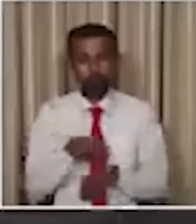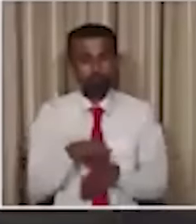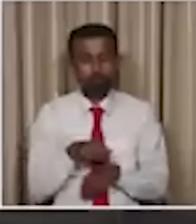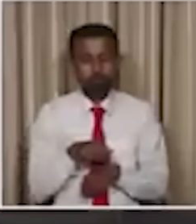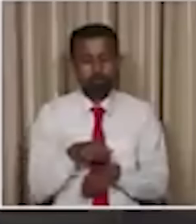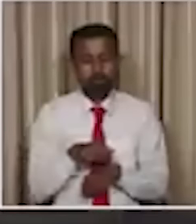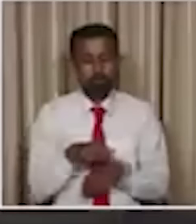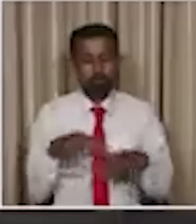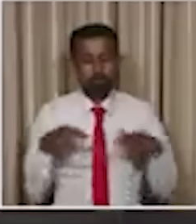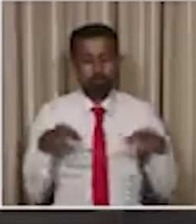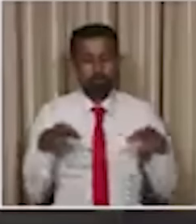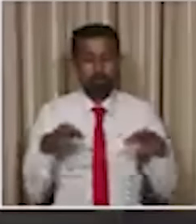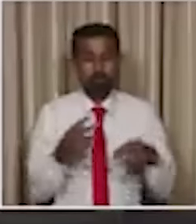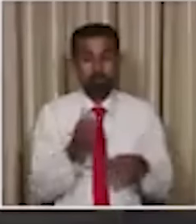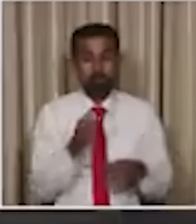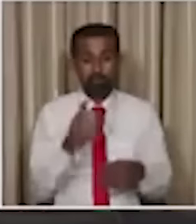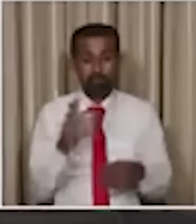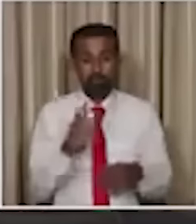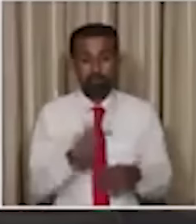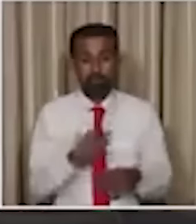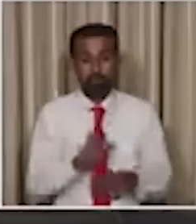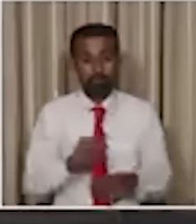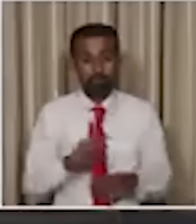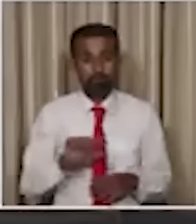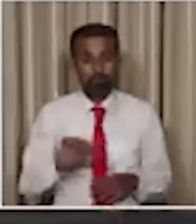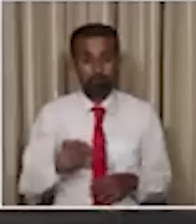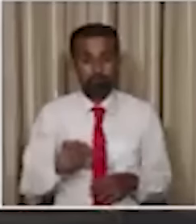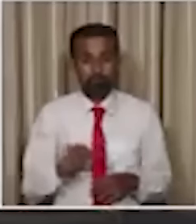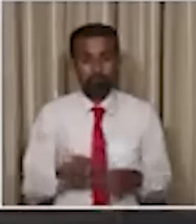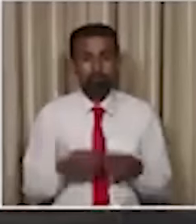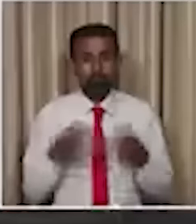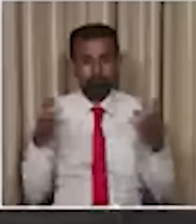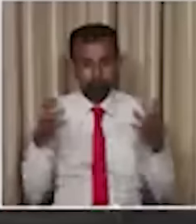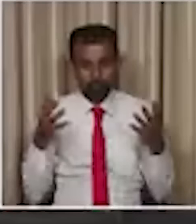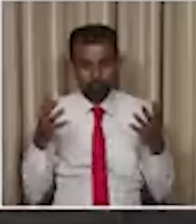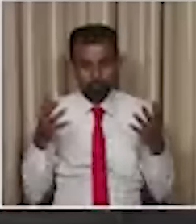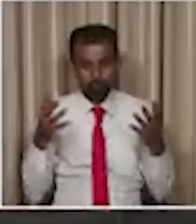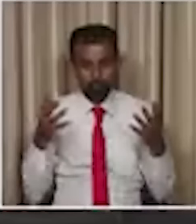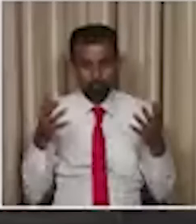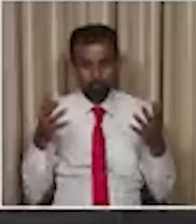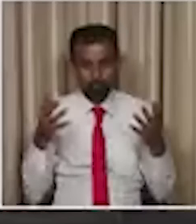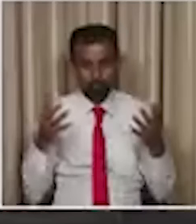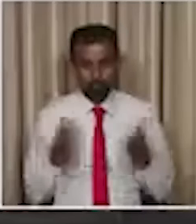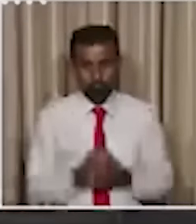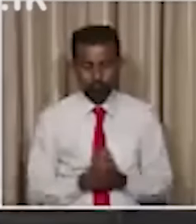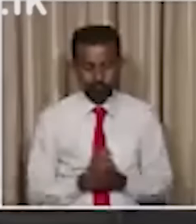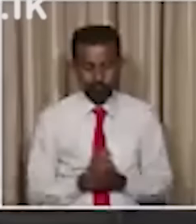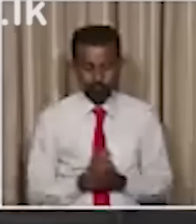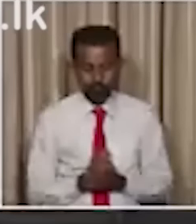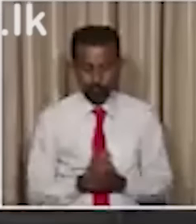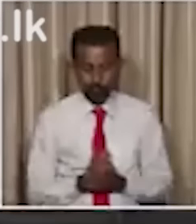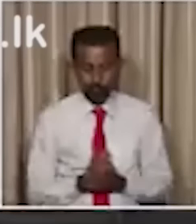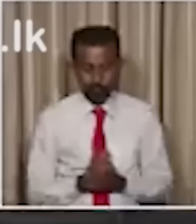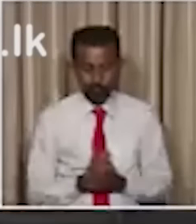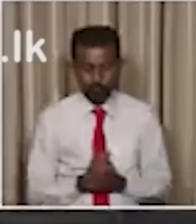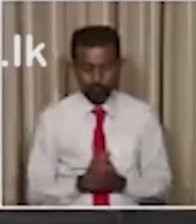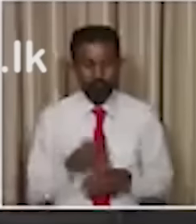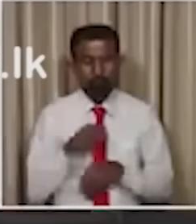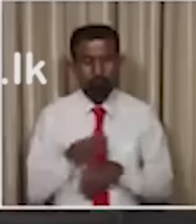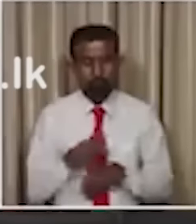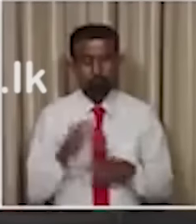නිදාස්ව සිටින 2009/26 මෙම පුපුරවා ගැනීම සිදුවන